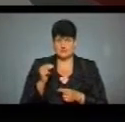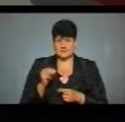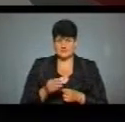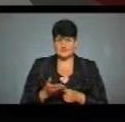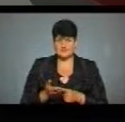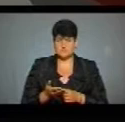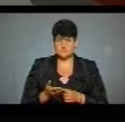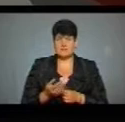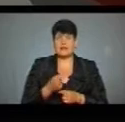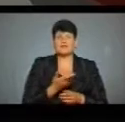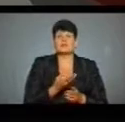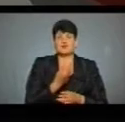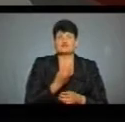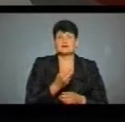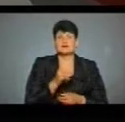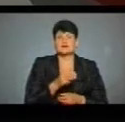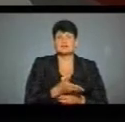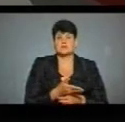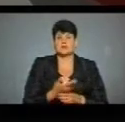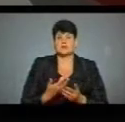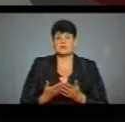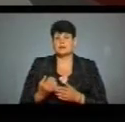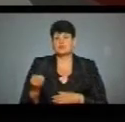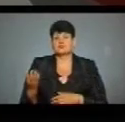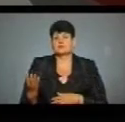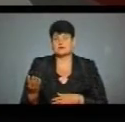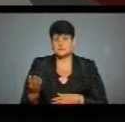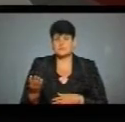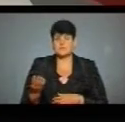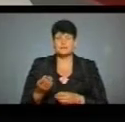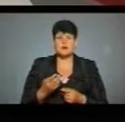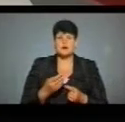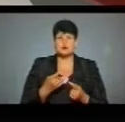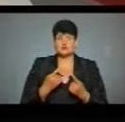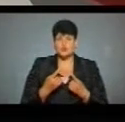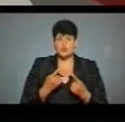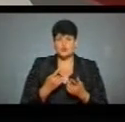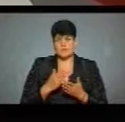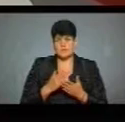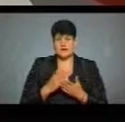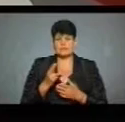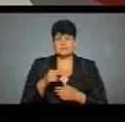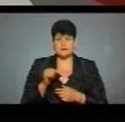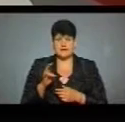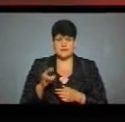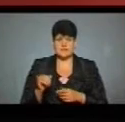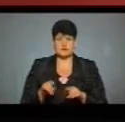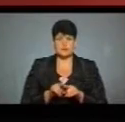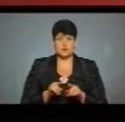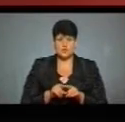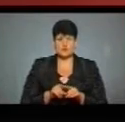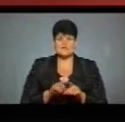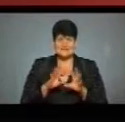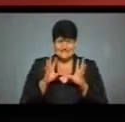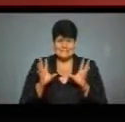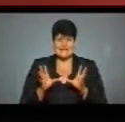Так. Де 4 тисячі, а де 14. Я хочу сказати, що є дані також